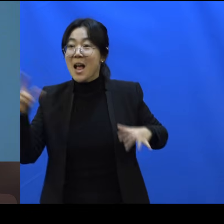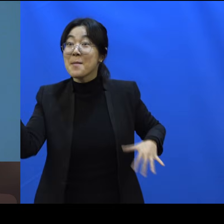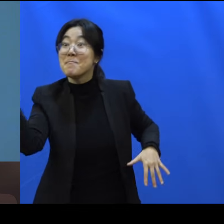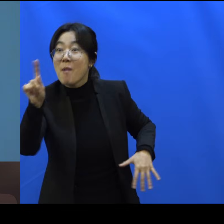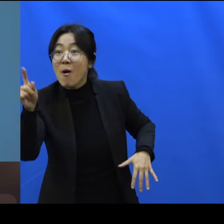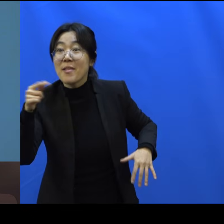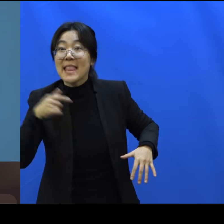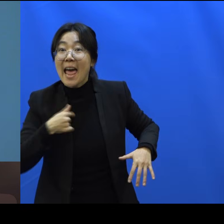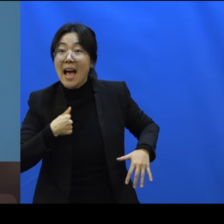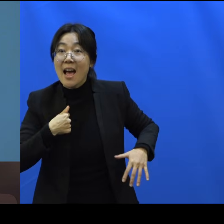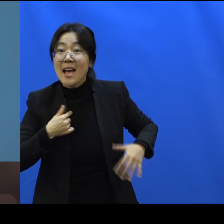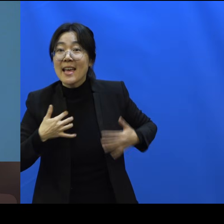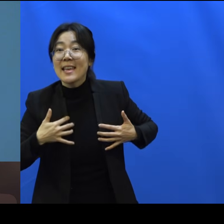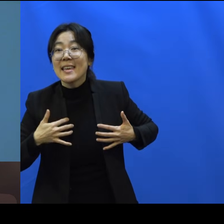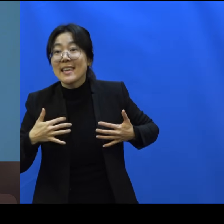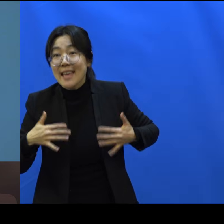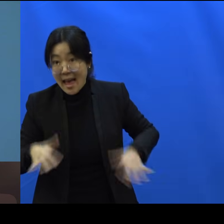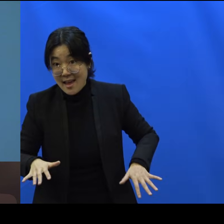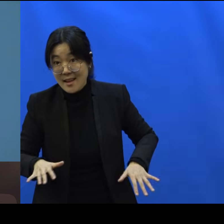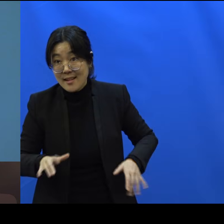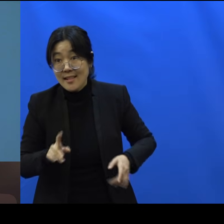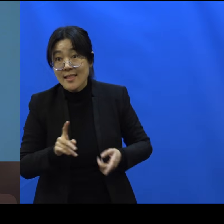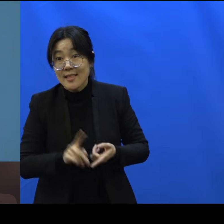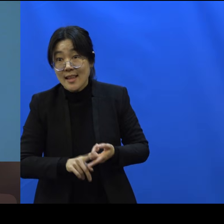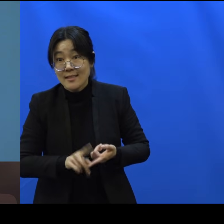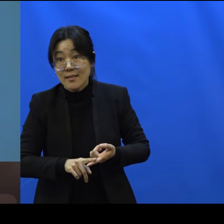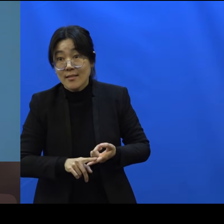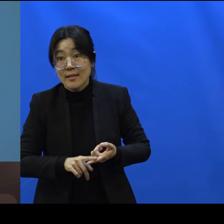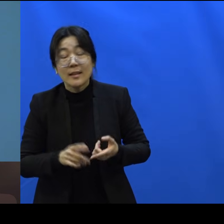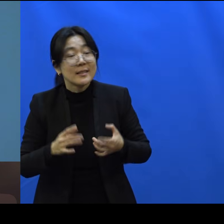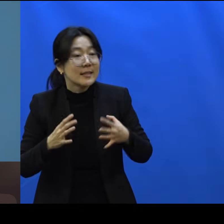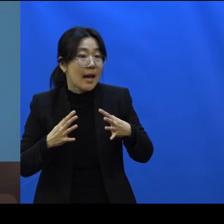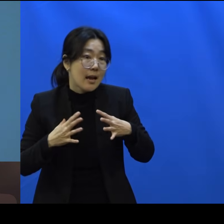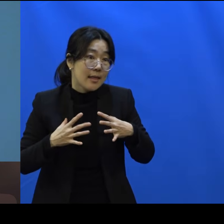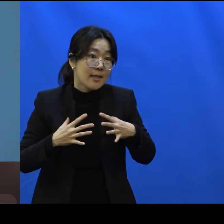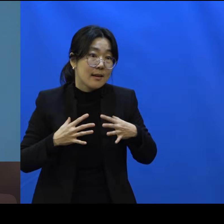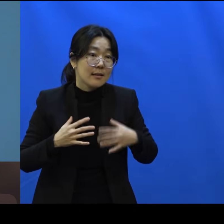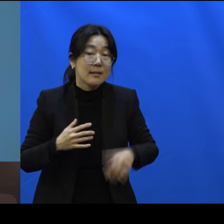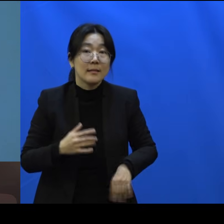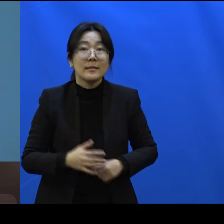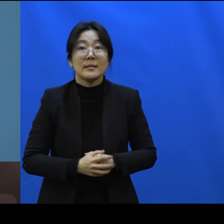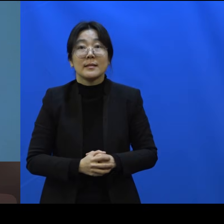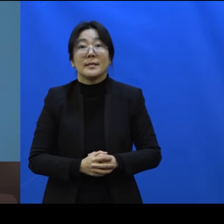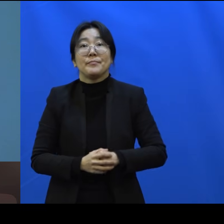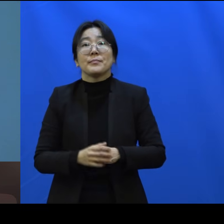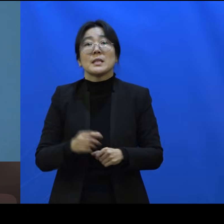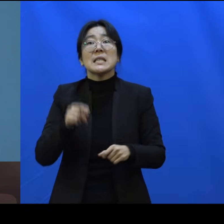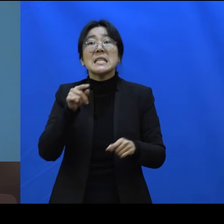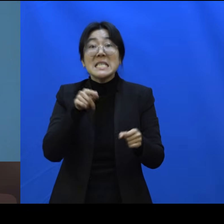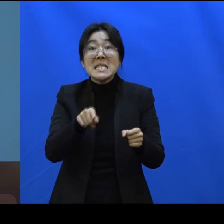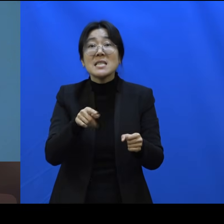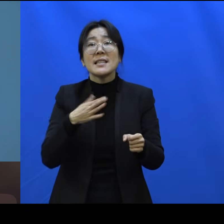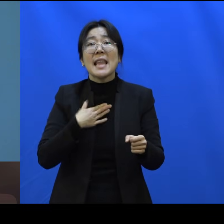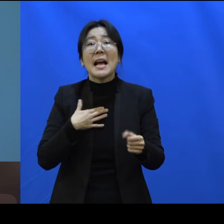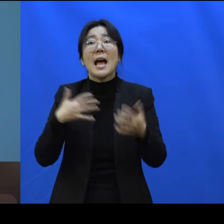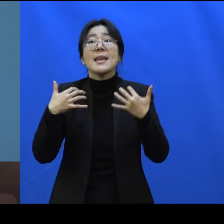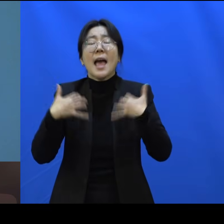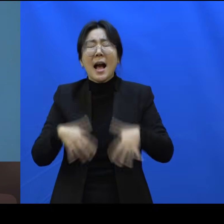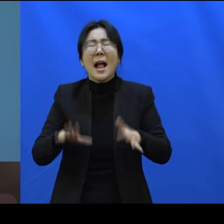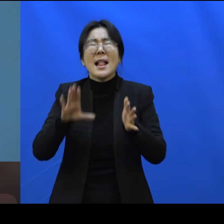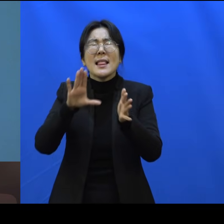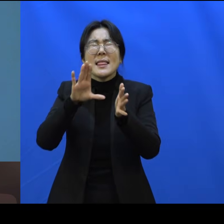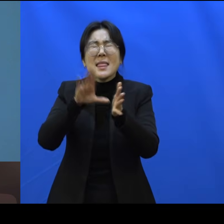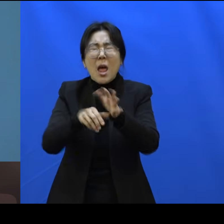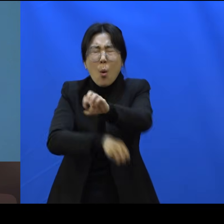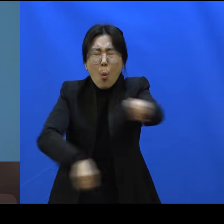내가 약한 것을 자랑하리라 이렇게 얘기해요. 그죠? 또 오늘 12장 10절에는 이는 내가 약할